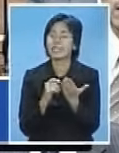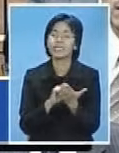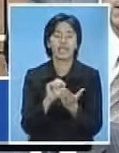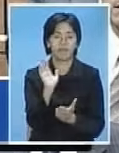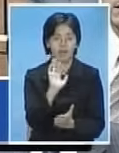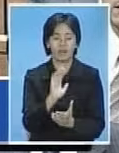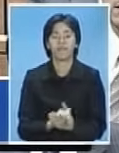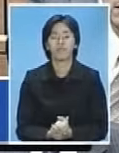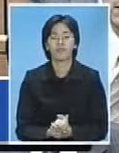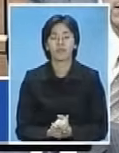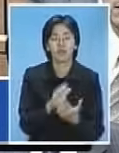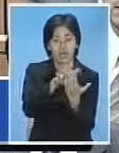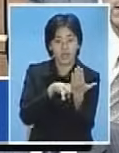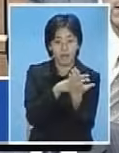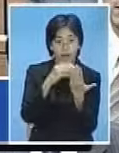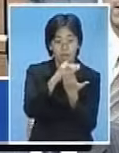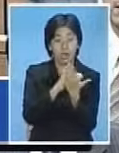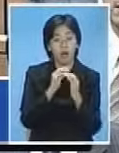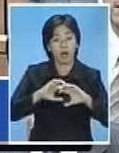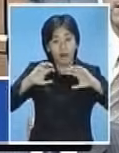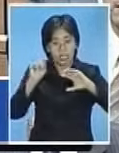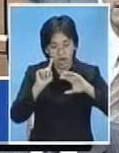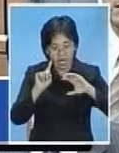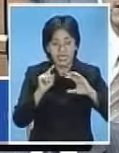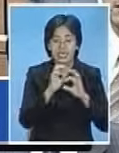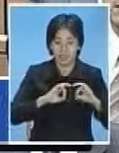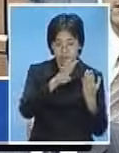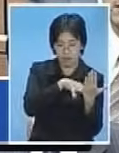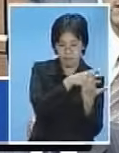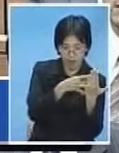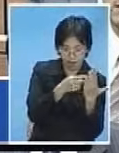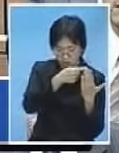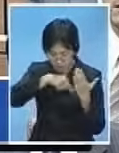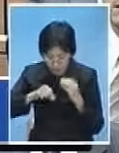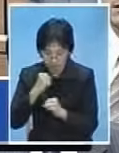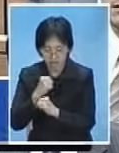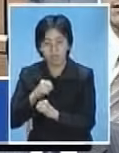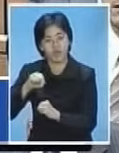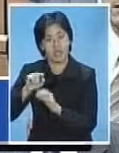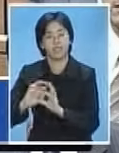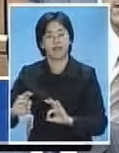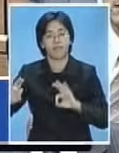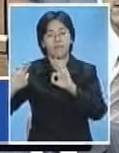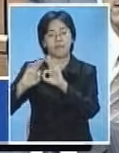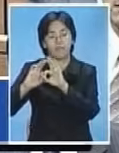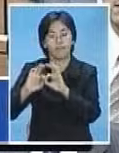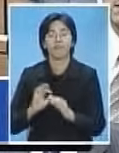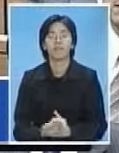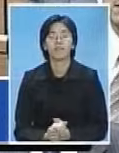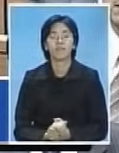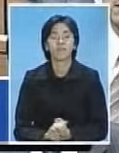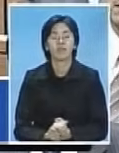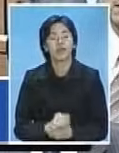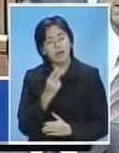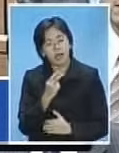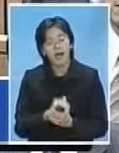บายจะเกิดขึ้นจริงๆนั้นก็จะอยู่ของผู้ปฏิบัติหลายเรื่องเราเห็นการพูดห